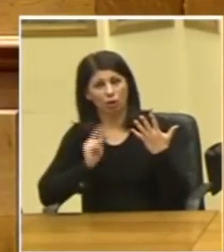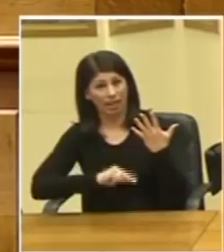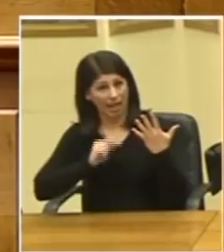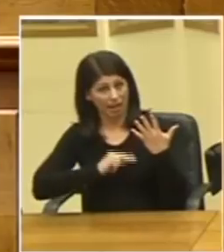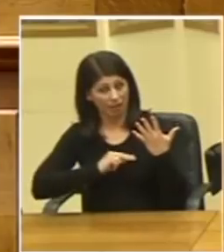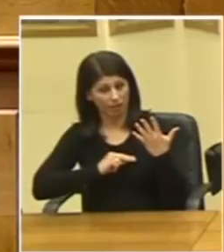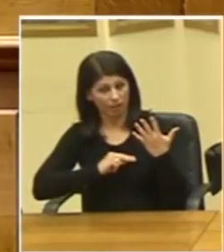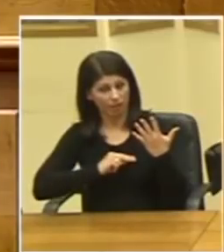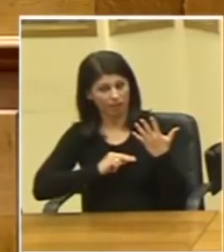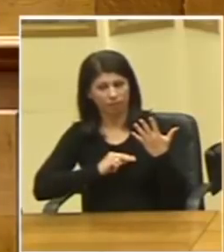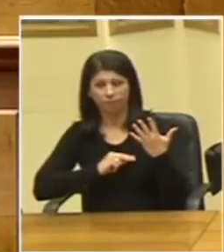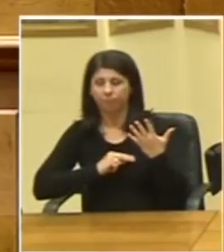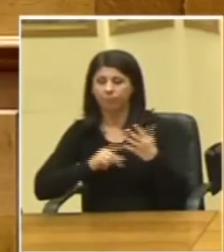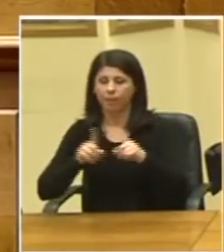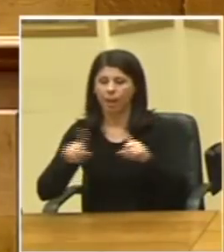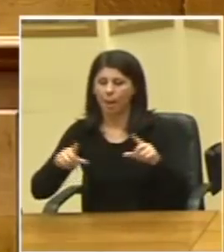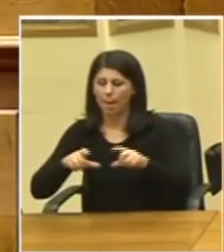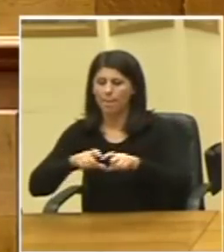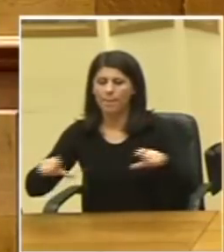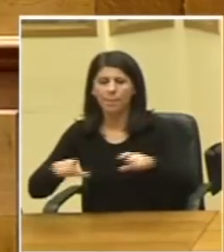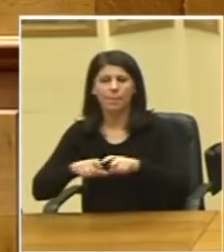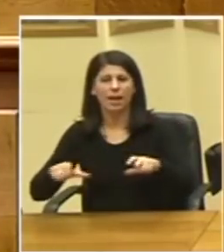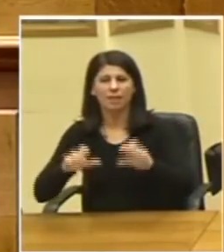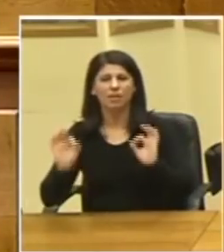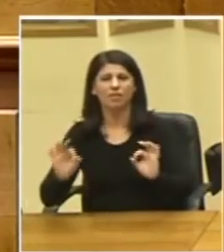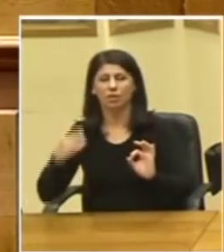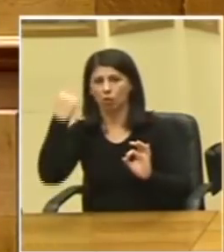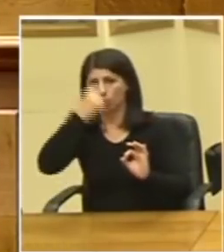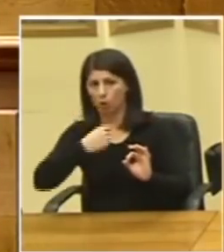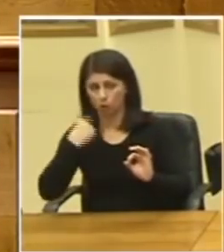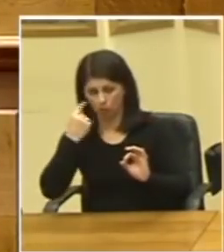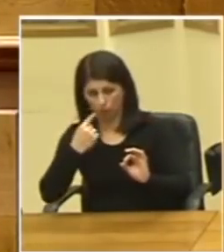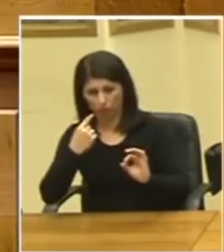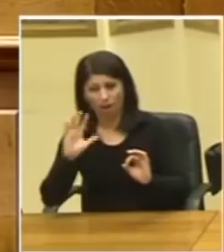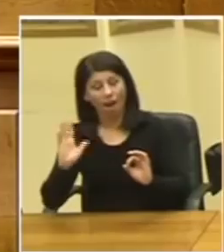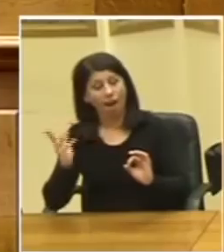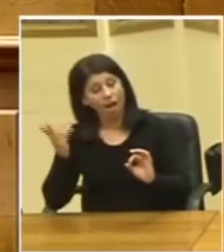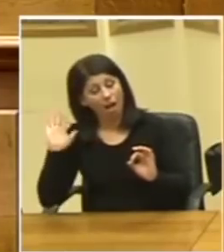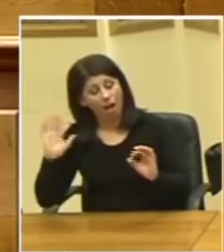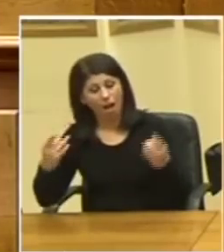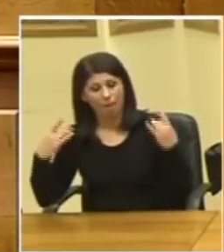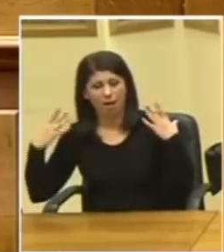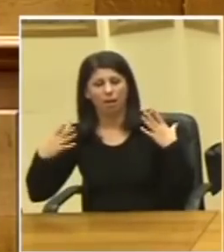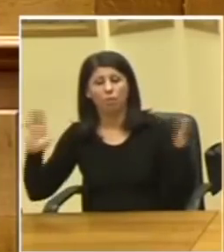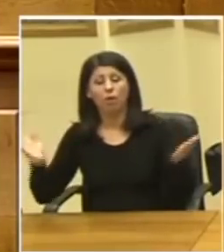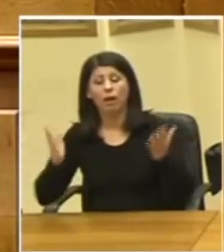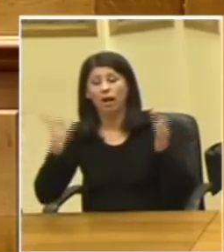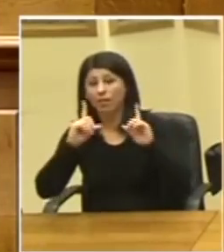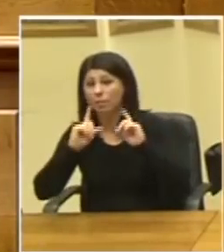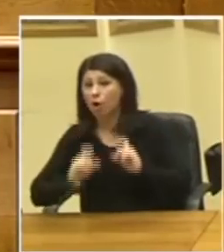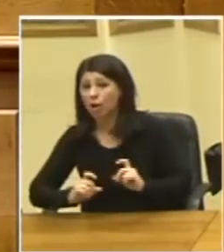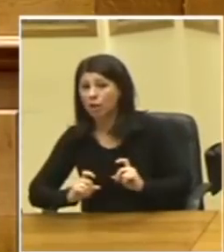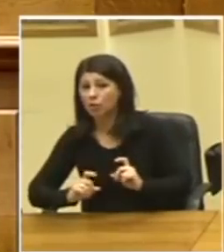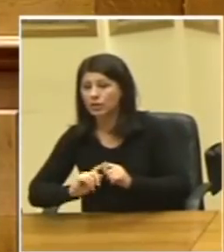κερδών εισαγωμένων μερισμάτων φυσικών προσώπων, αλλά απαλλάσσονται από κάθε άλλη